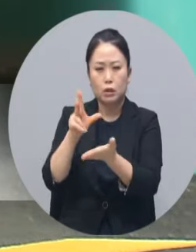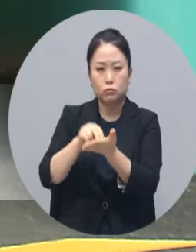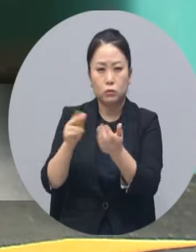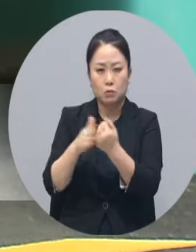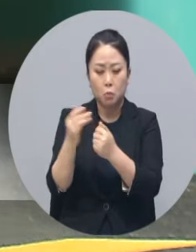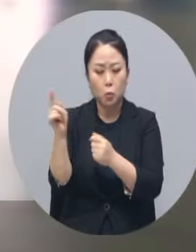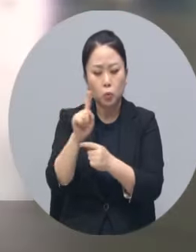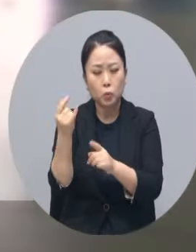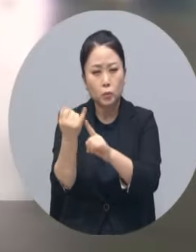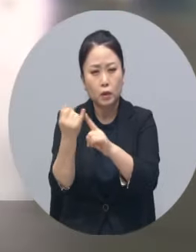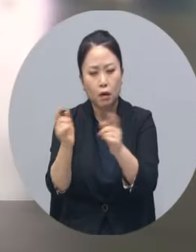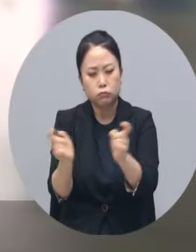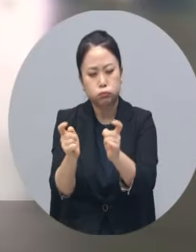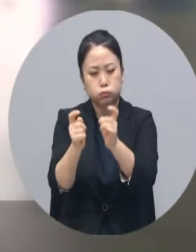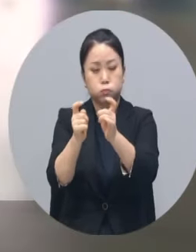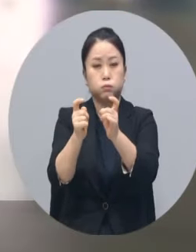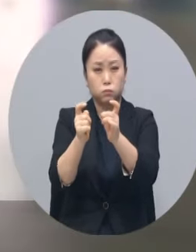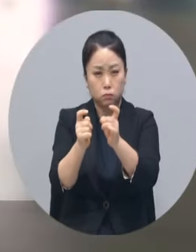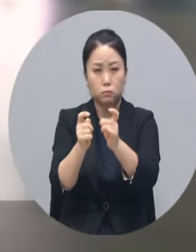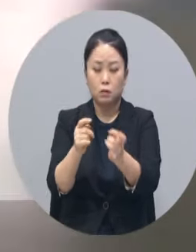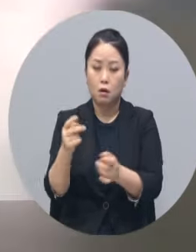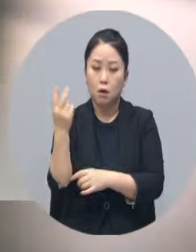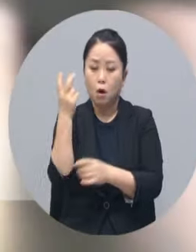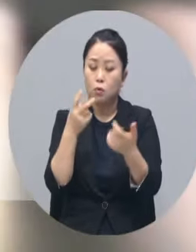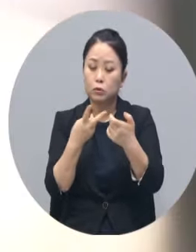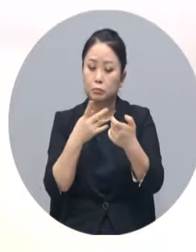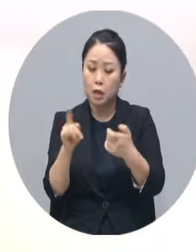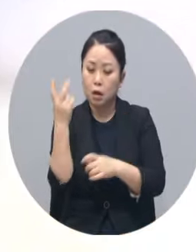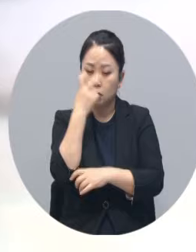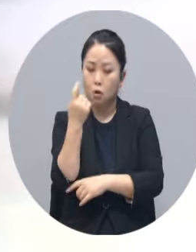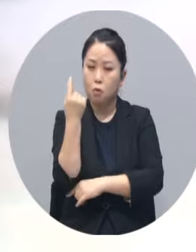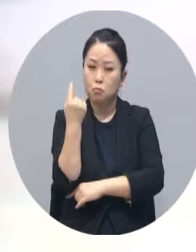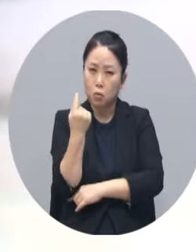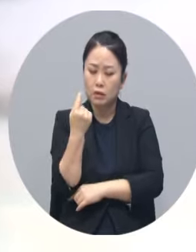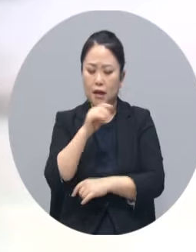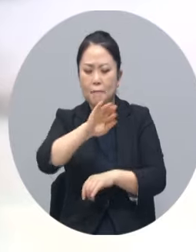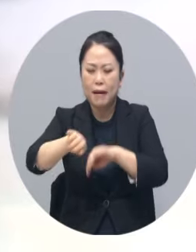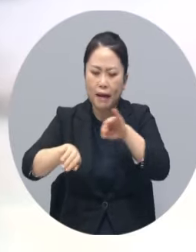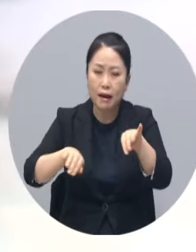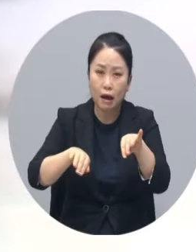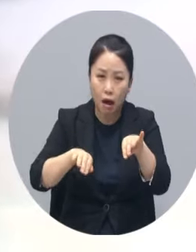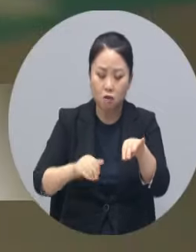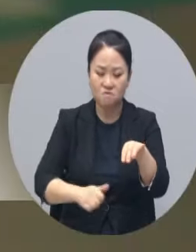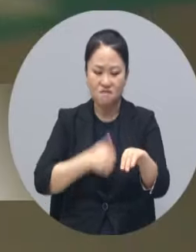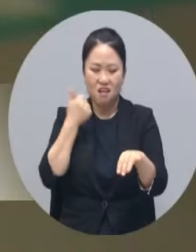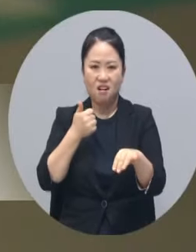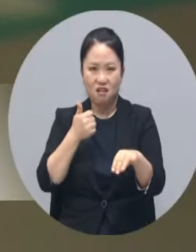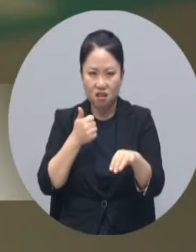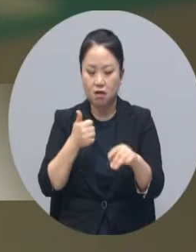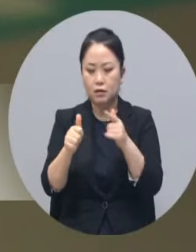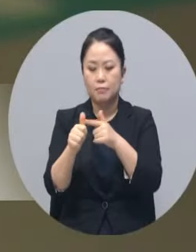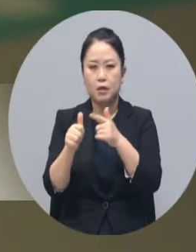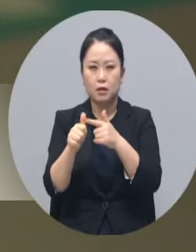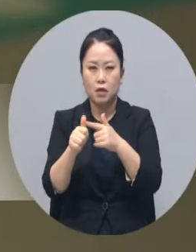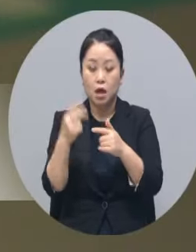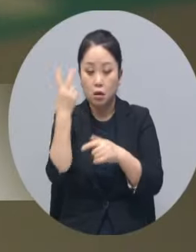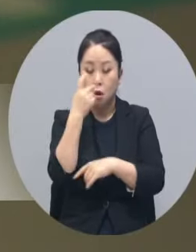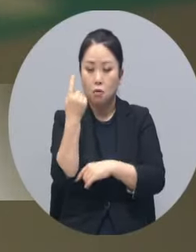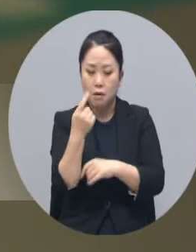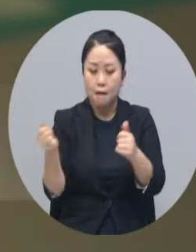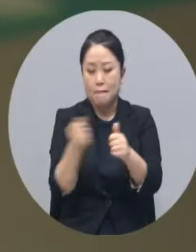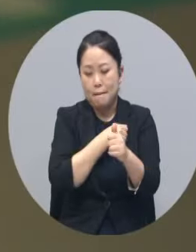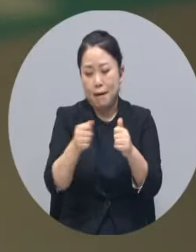벌였습니다. 주차 관리를 맡고 있던 60대 경비원이 중재하려 하자 화가 난 남성은 경비원을 무차별